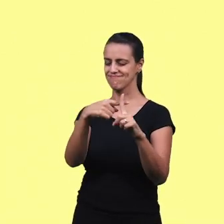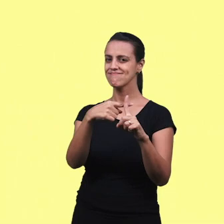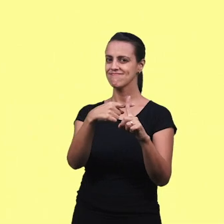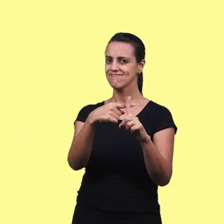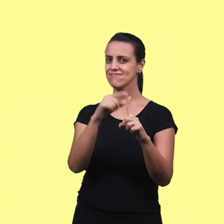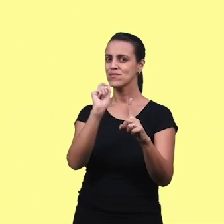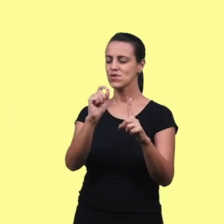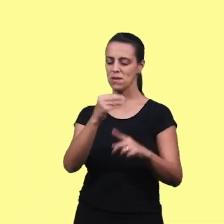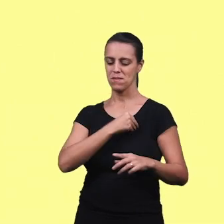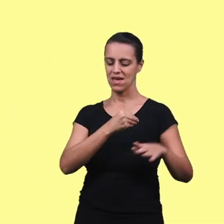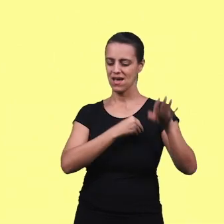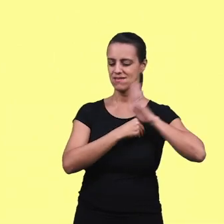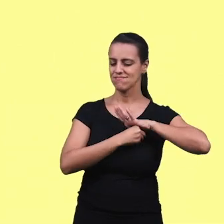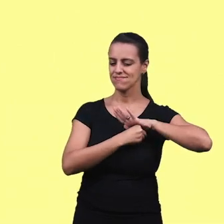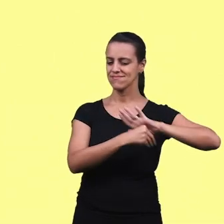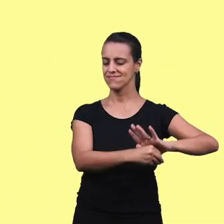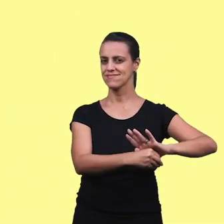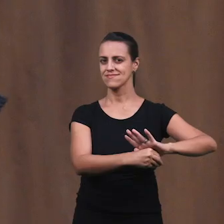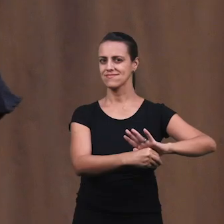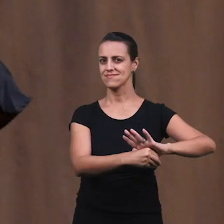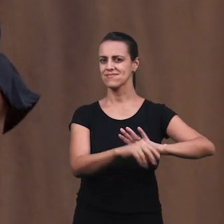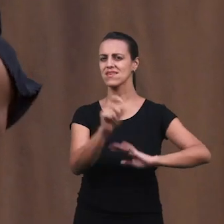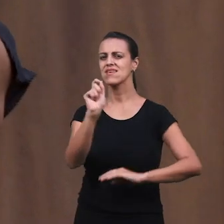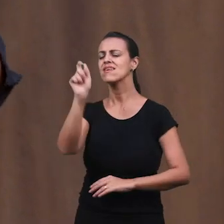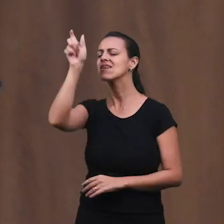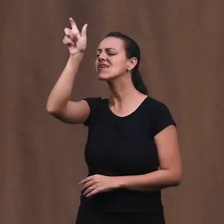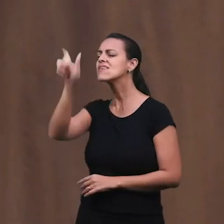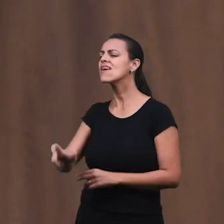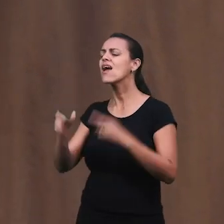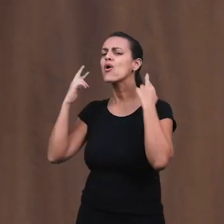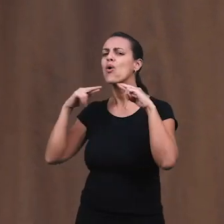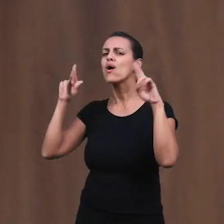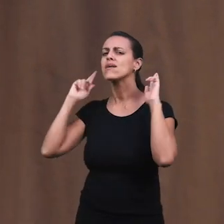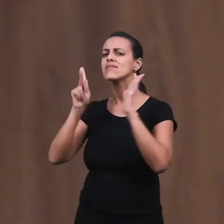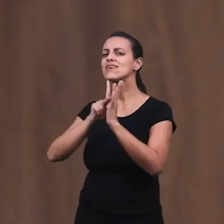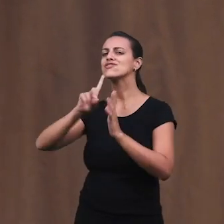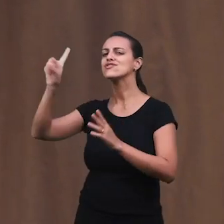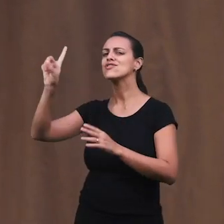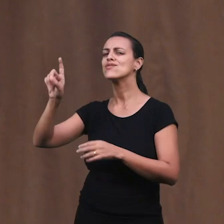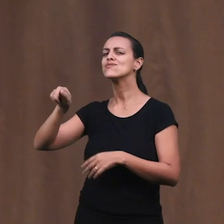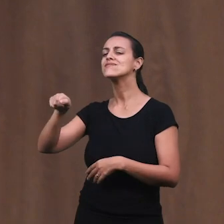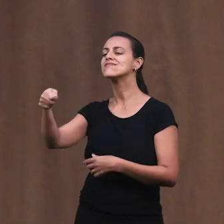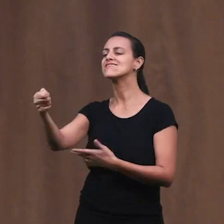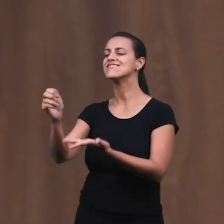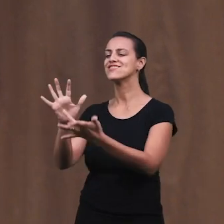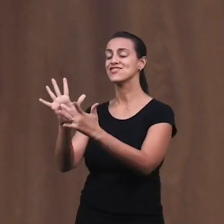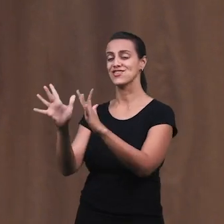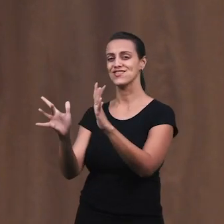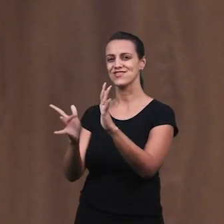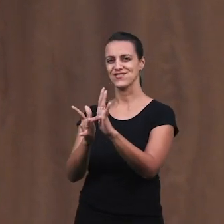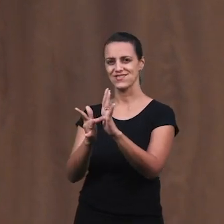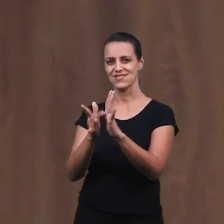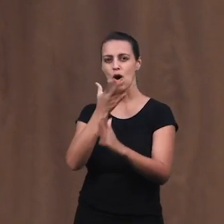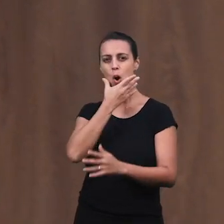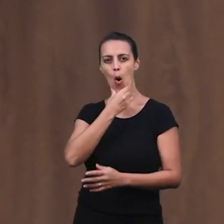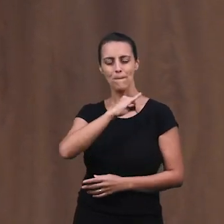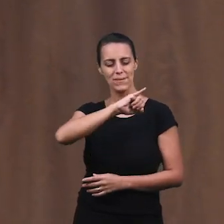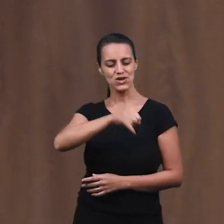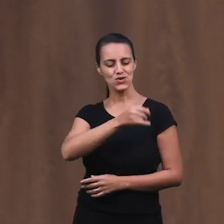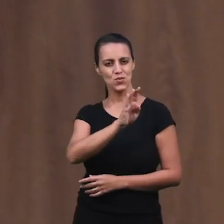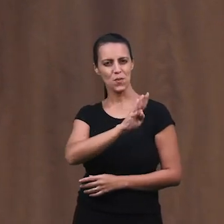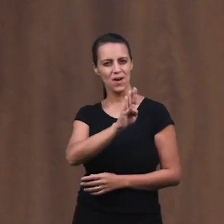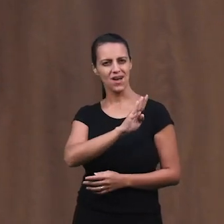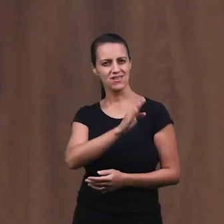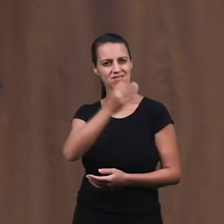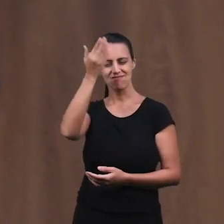pour libérer l'homme du péché. Et qui est l'agneau de Dieu? C'est Jésus. Comme